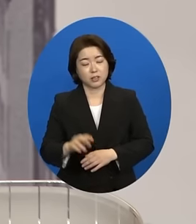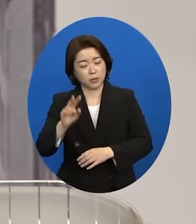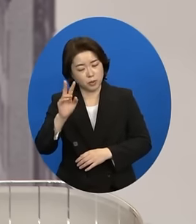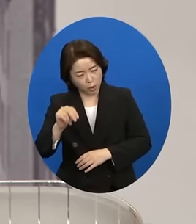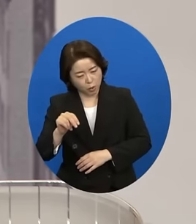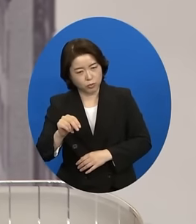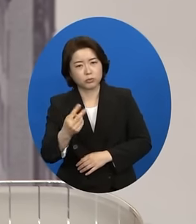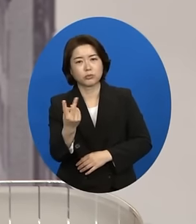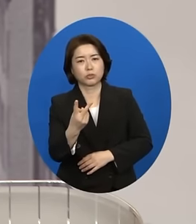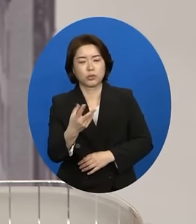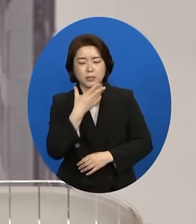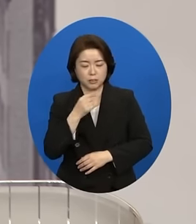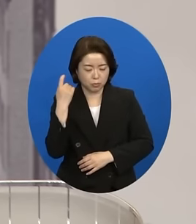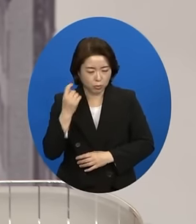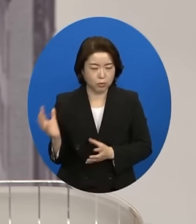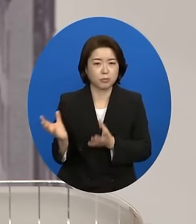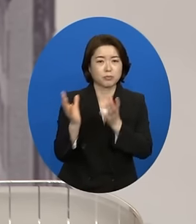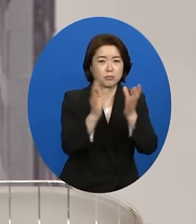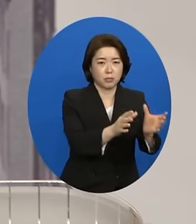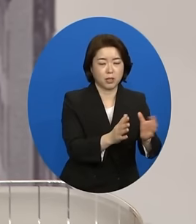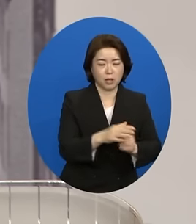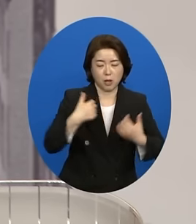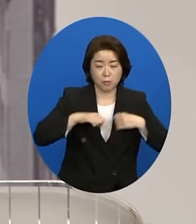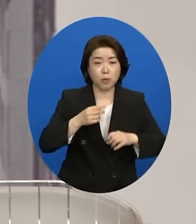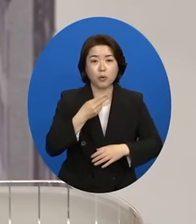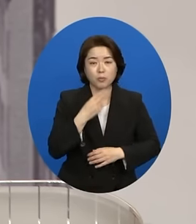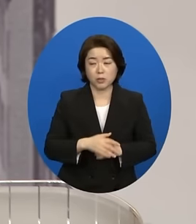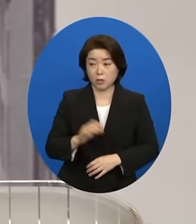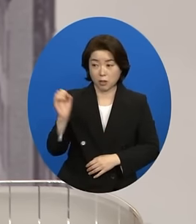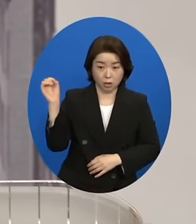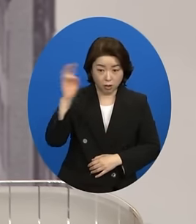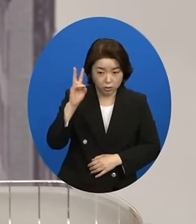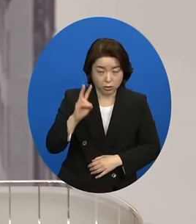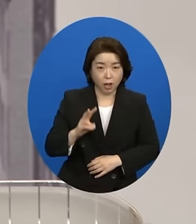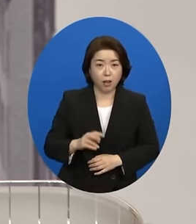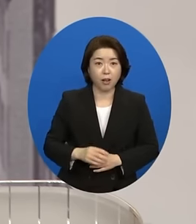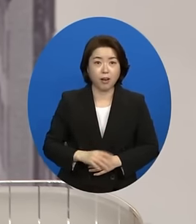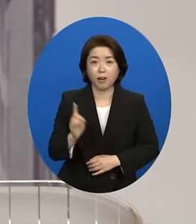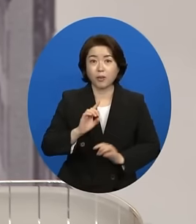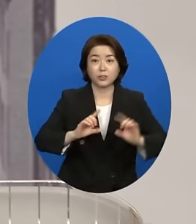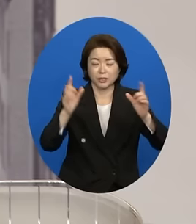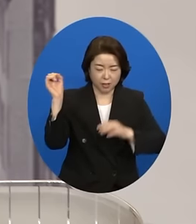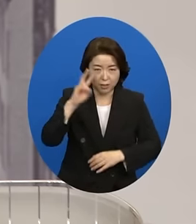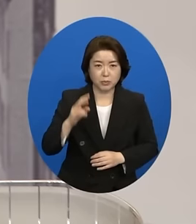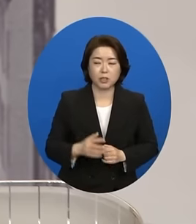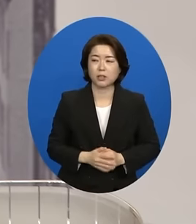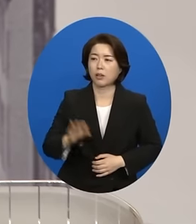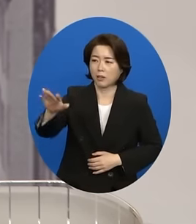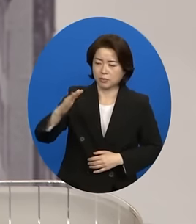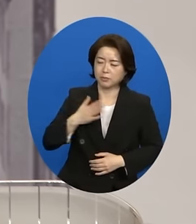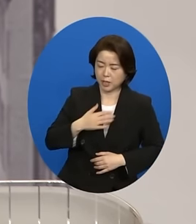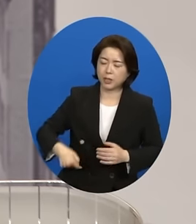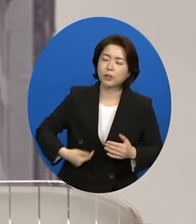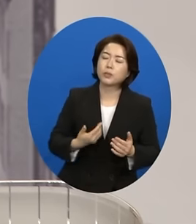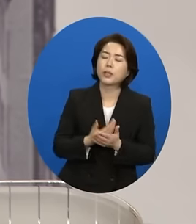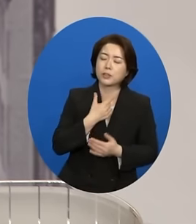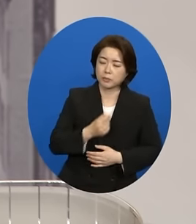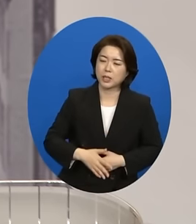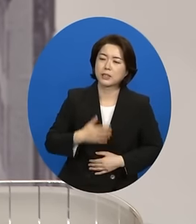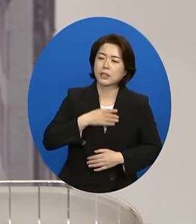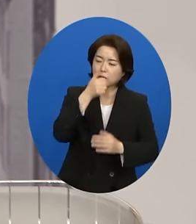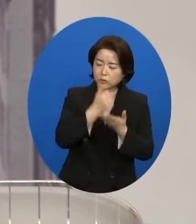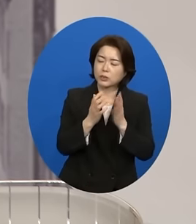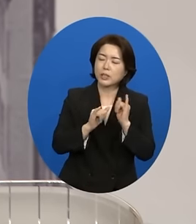하면서 포기하지 않았더니 어느 날 갑자기 내가 회개해야겠다, 내가